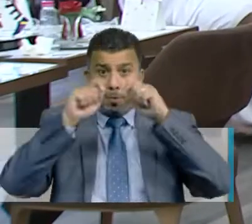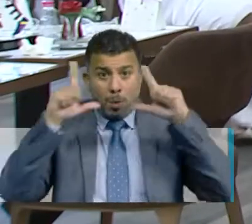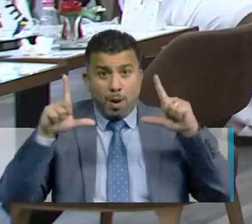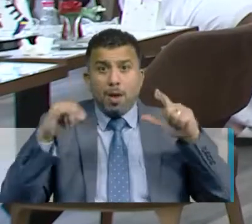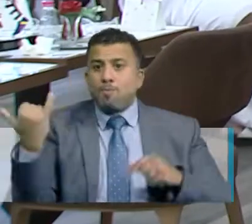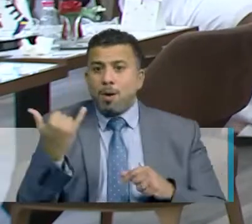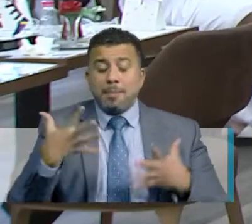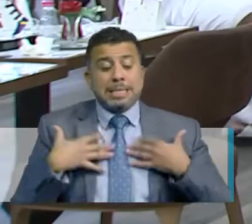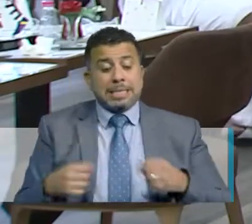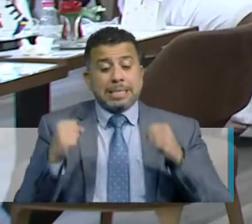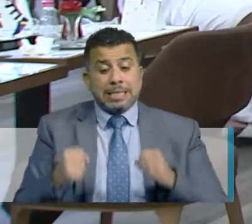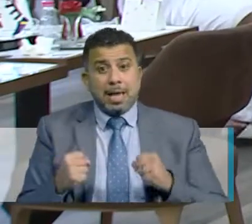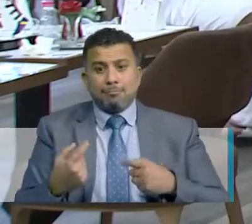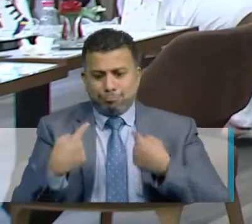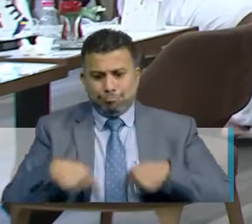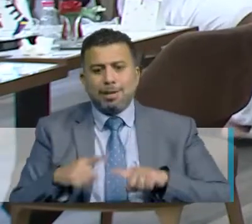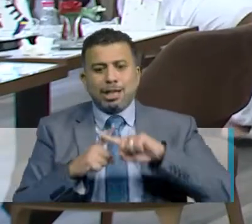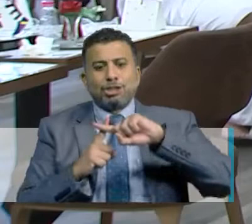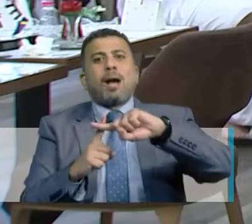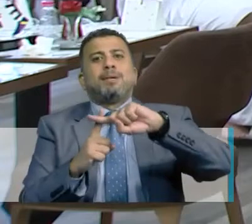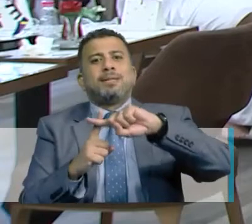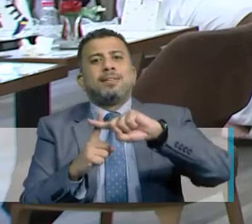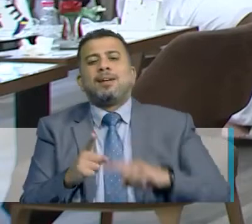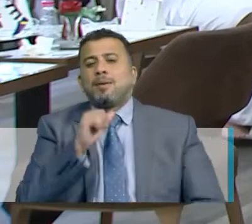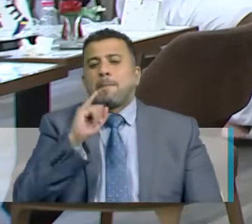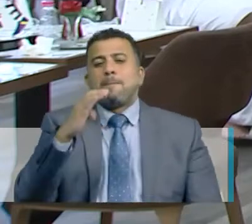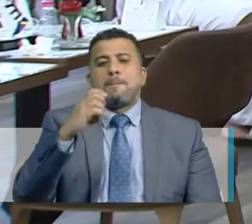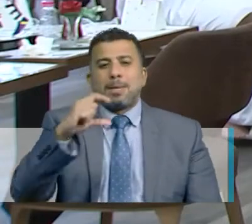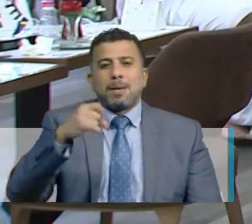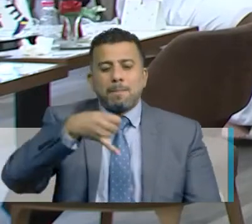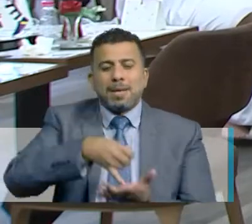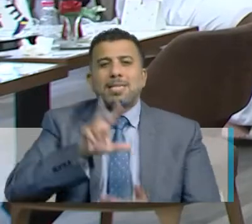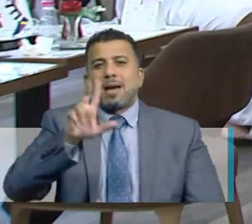بأهميتها للصحة وتأثيرها الإيجابي. لأخبار الدار مجد سويدي من مركز الرحمانية.